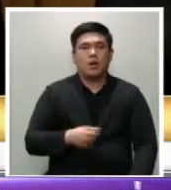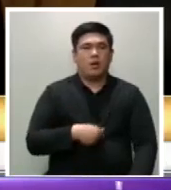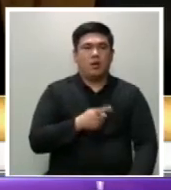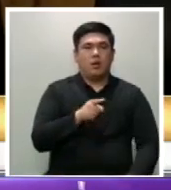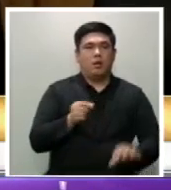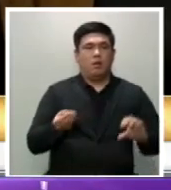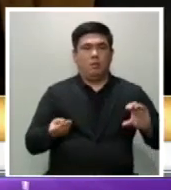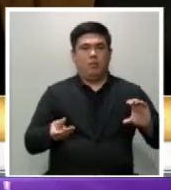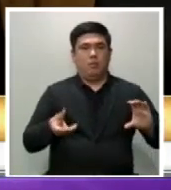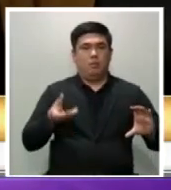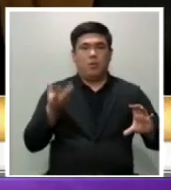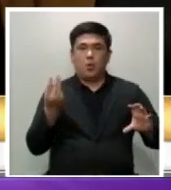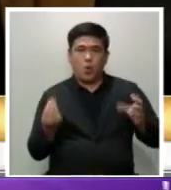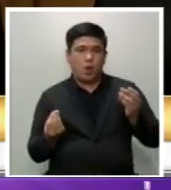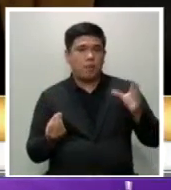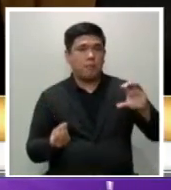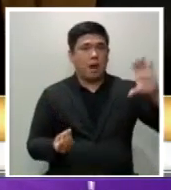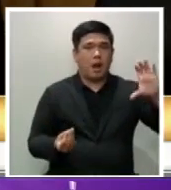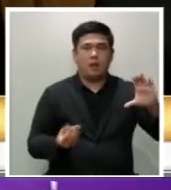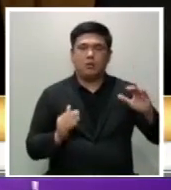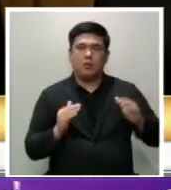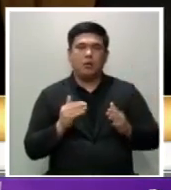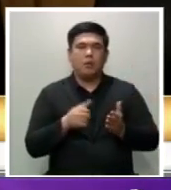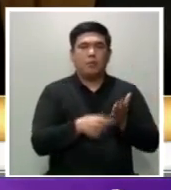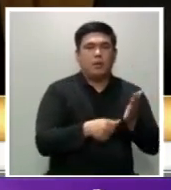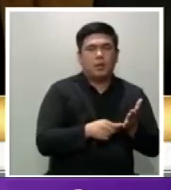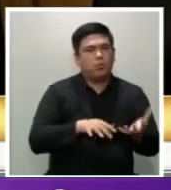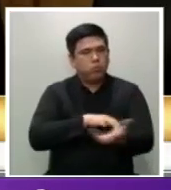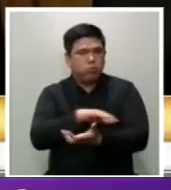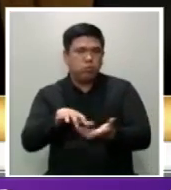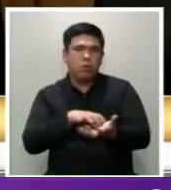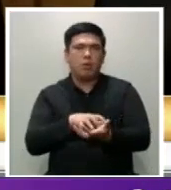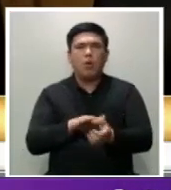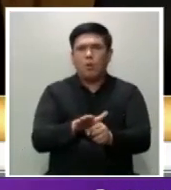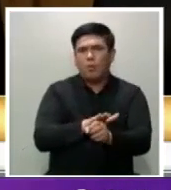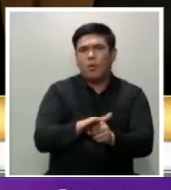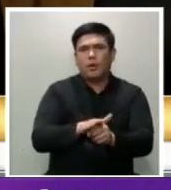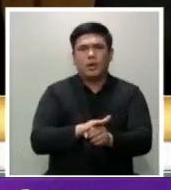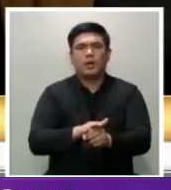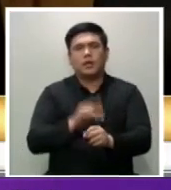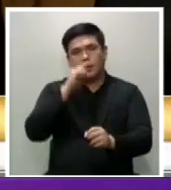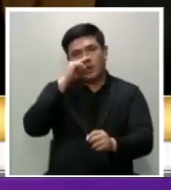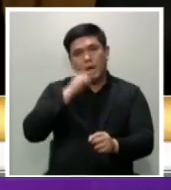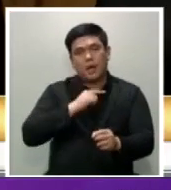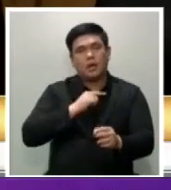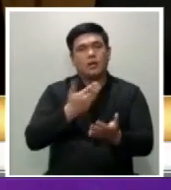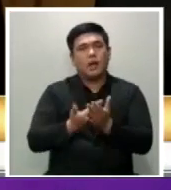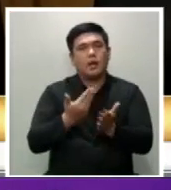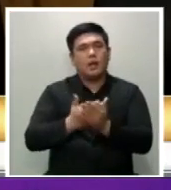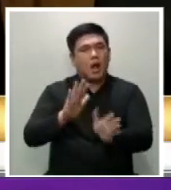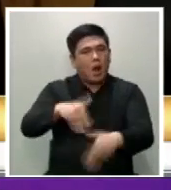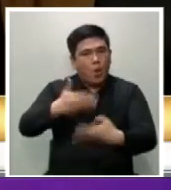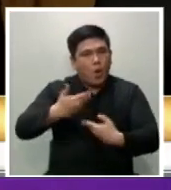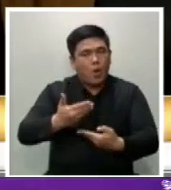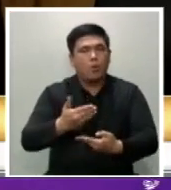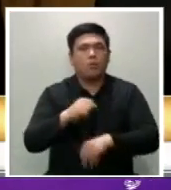ากพอถัวเฉลี่ยกันแล้วเราสามารถที่จะมีรายได้เข้ารัฐเป็นจำนวนมากกว่